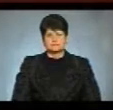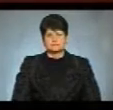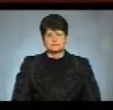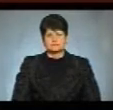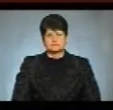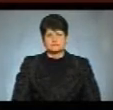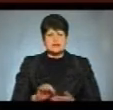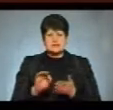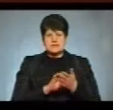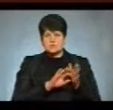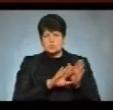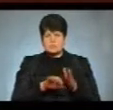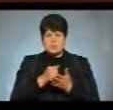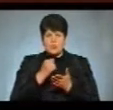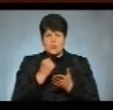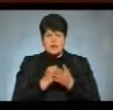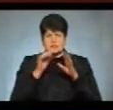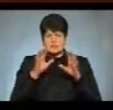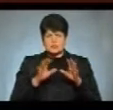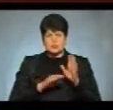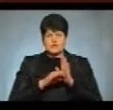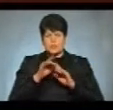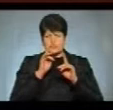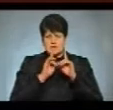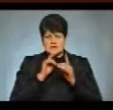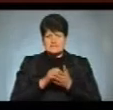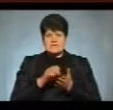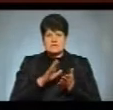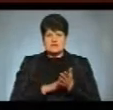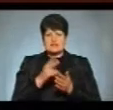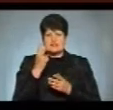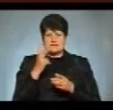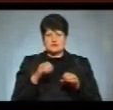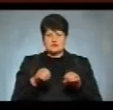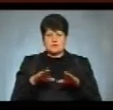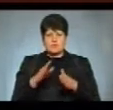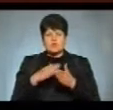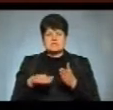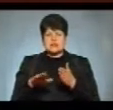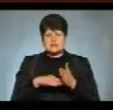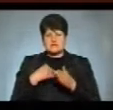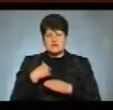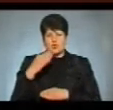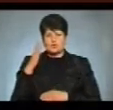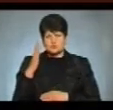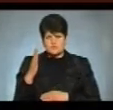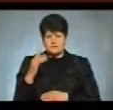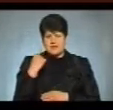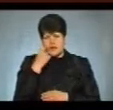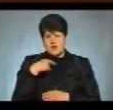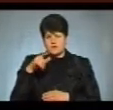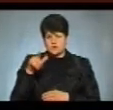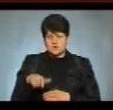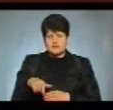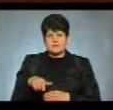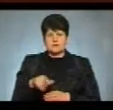І одразу після ухвалення закону у Верховній Раді зареєстрували 2 постанови про скасування голосування. Автори постанов –